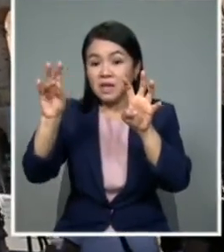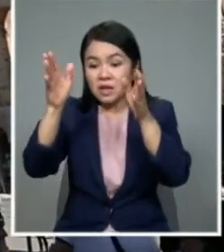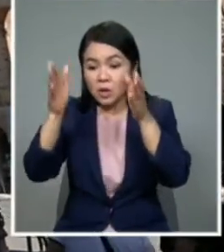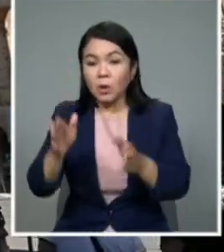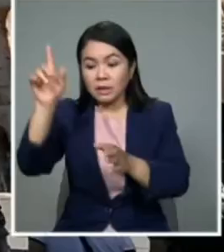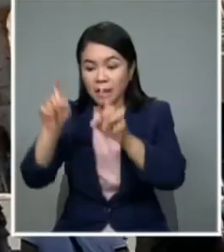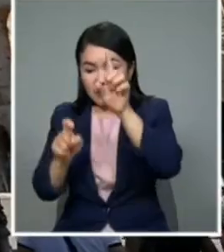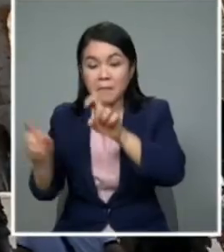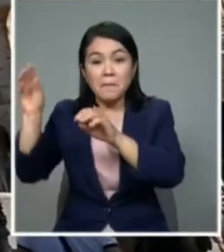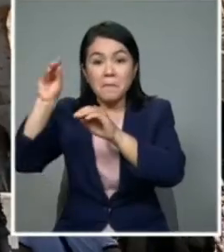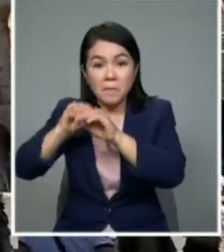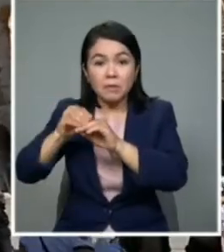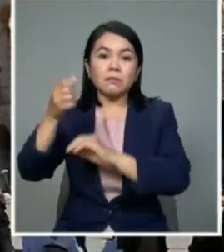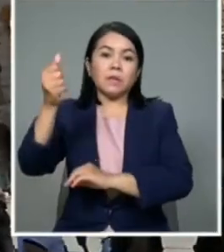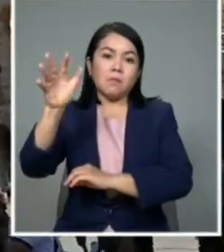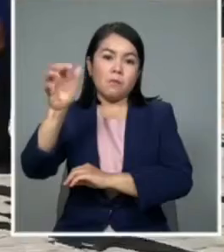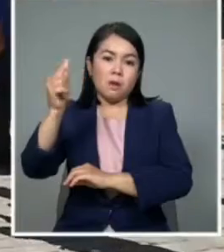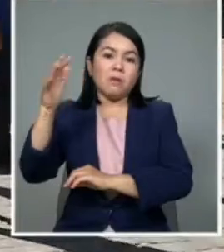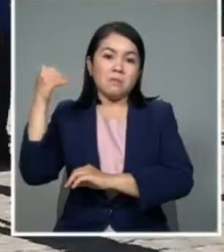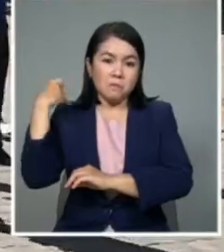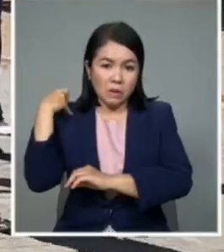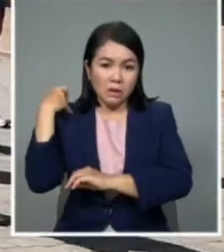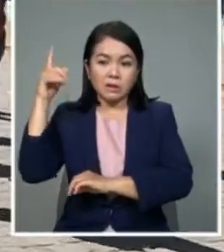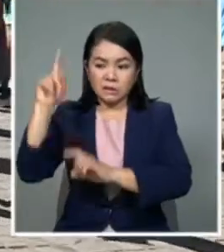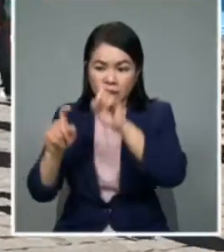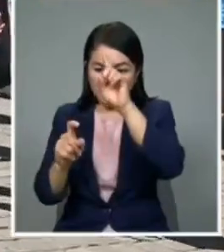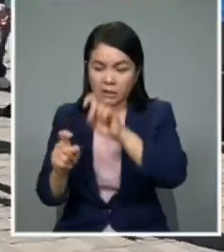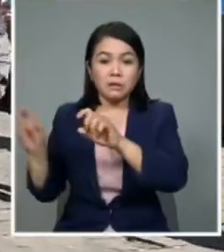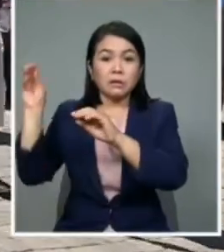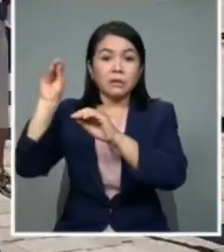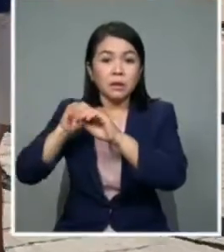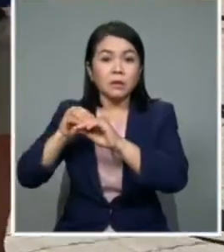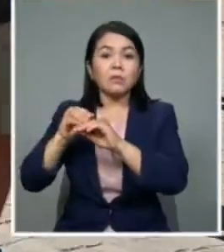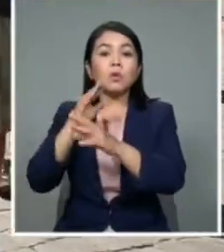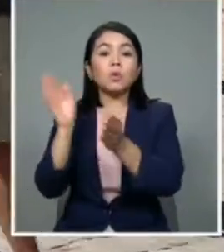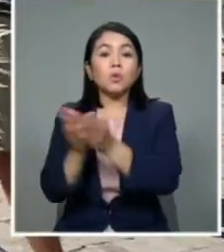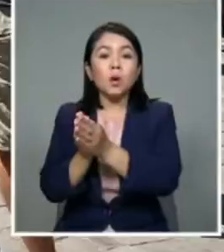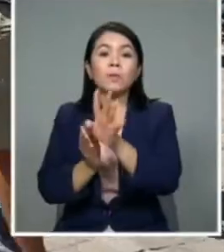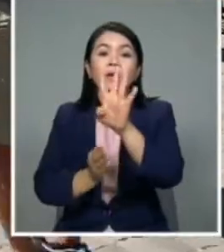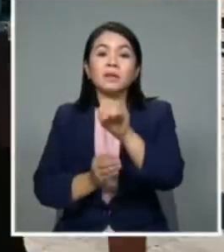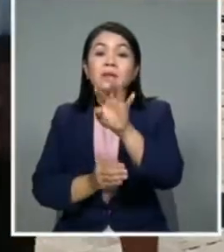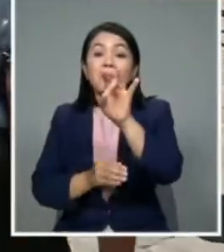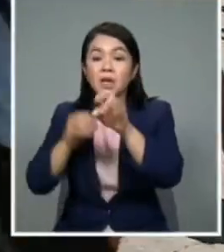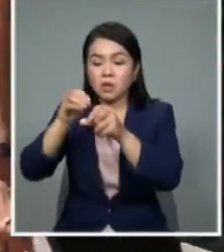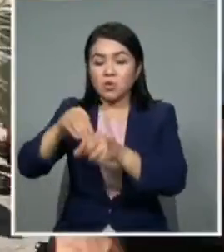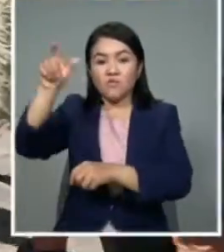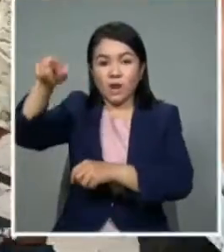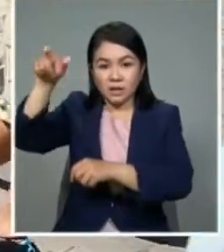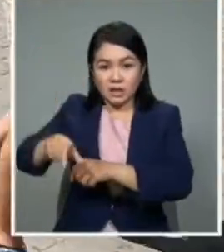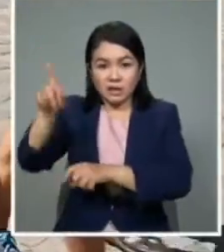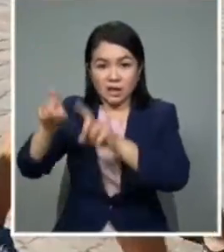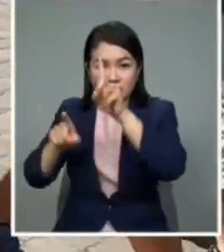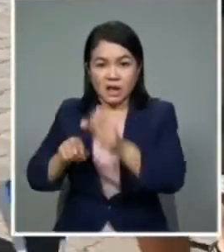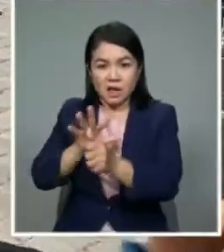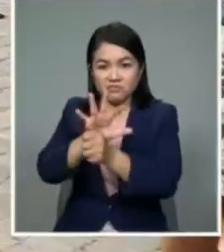ผู้เสียชีวิตเพิ่มขึ้นมาอีก15คนค่ะทำให้ยอดผู้เสียชีวิตเพิ่มขึ้นเป็น48คนสำหรับฝรั่งเศสขณะ